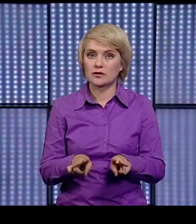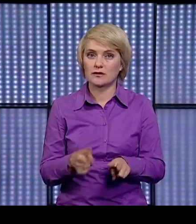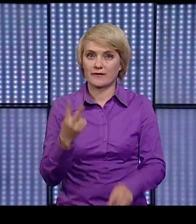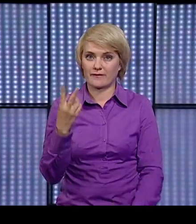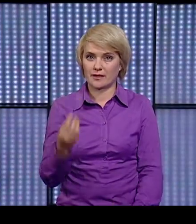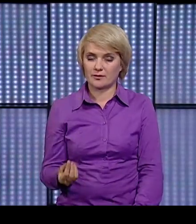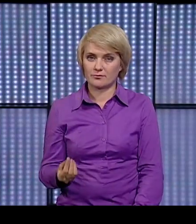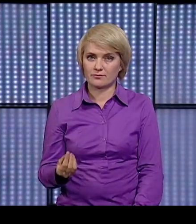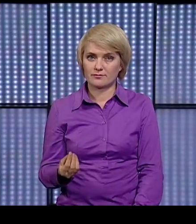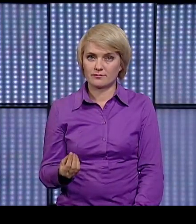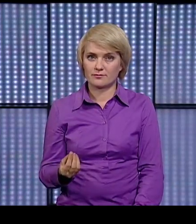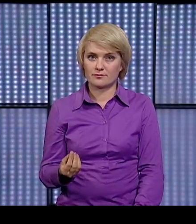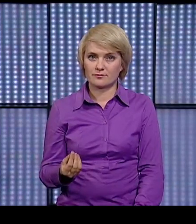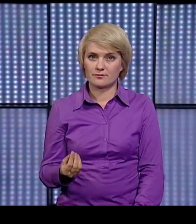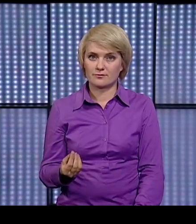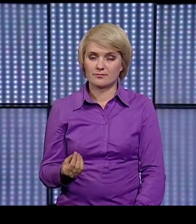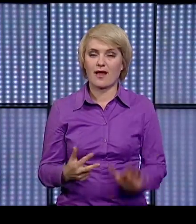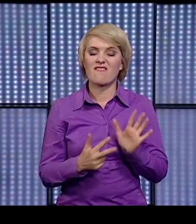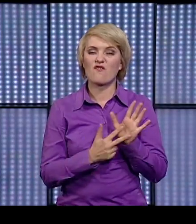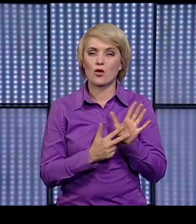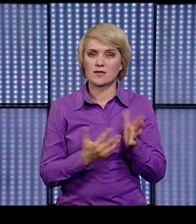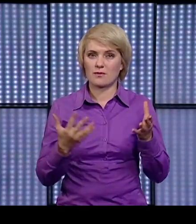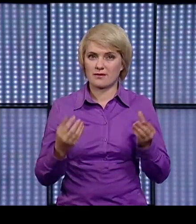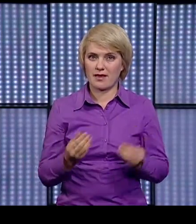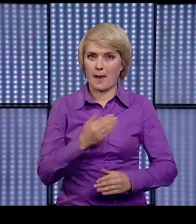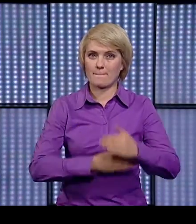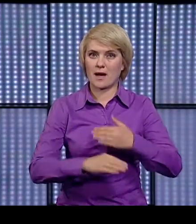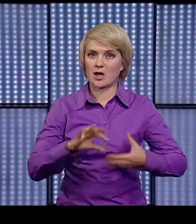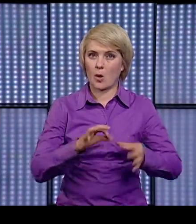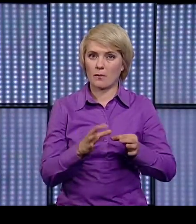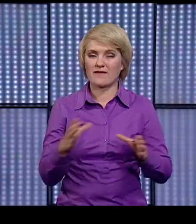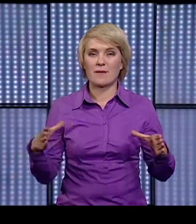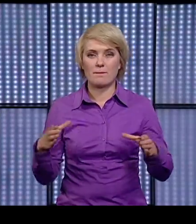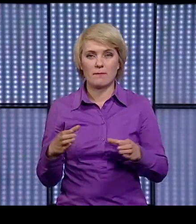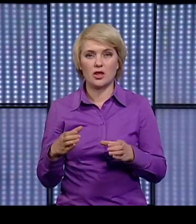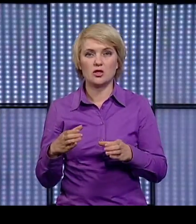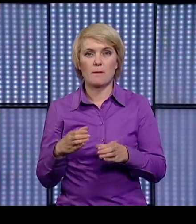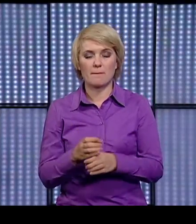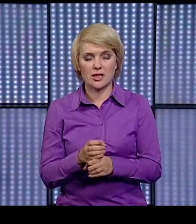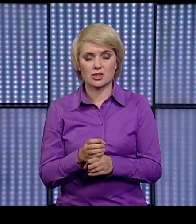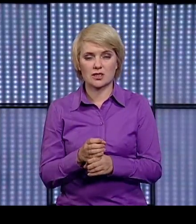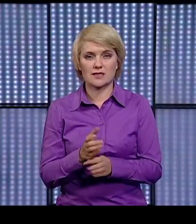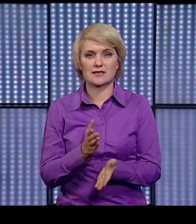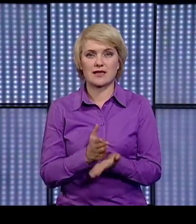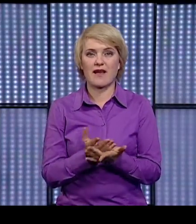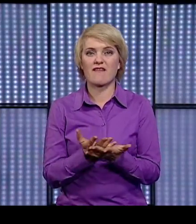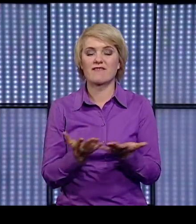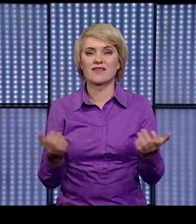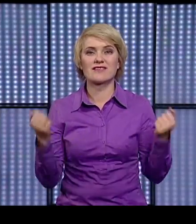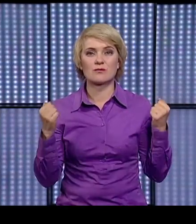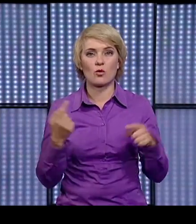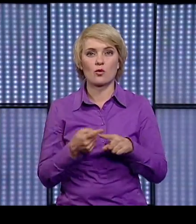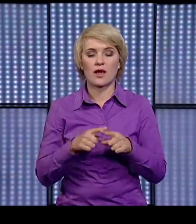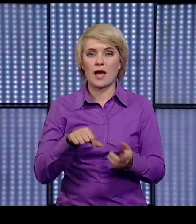Залишилось 2 дні. 8-й день Паралімпіади. Все менше і менше стає видів спорту, яких